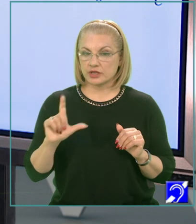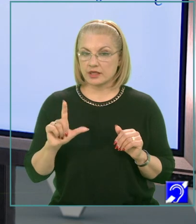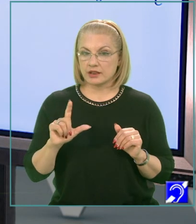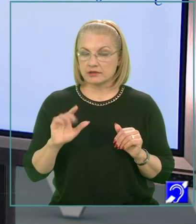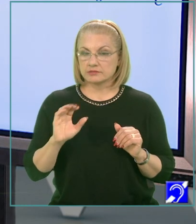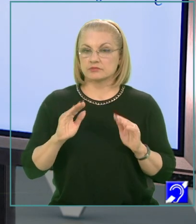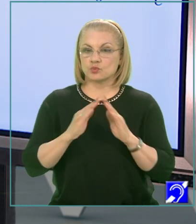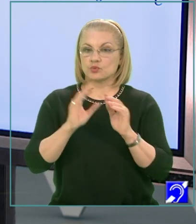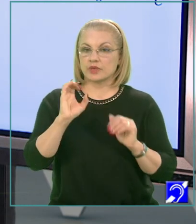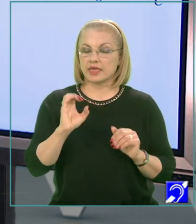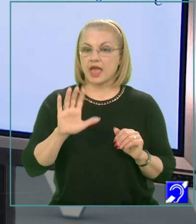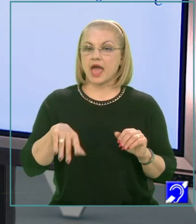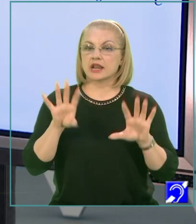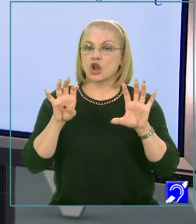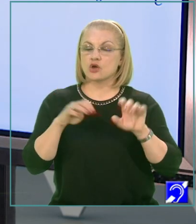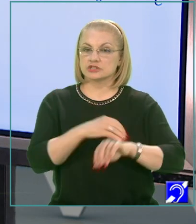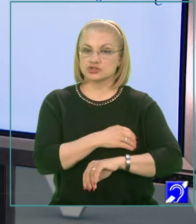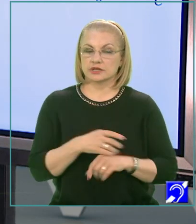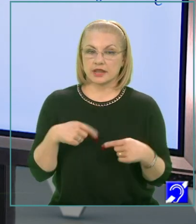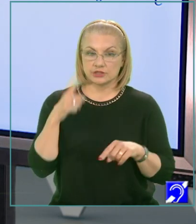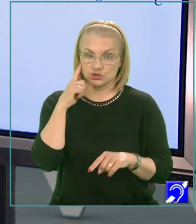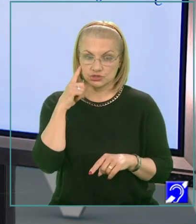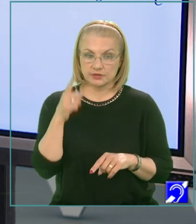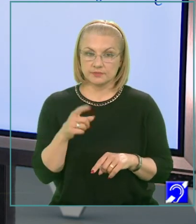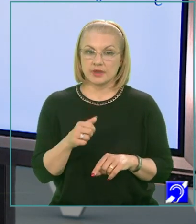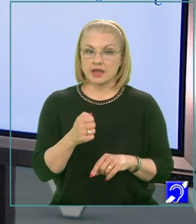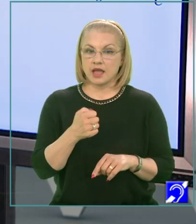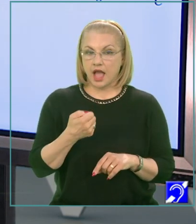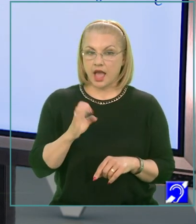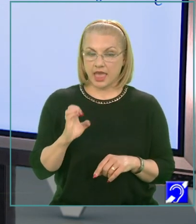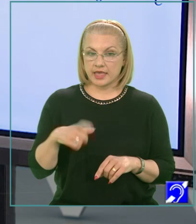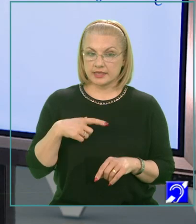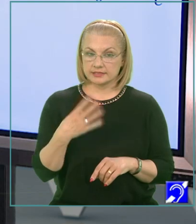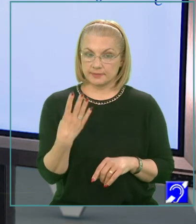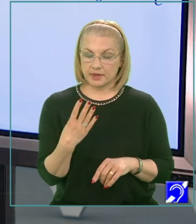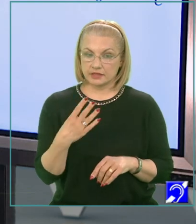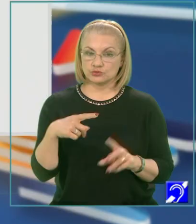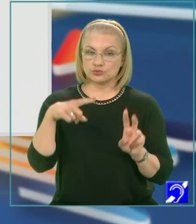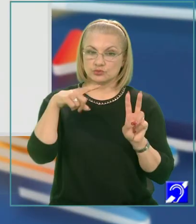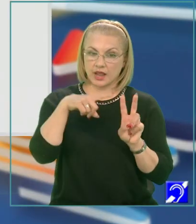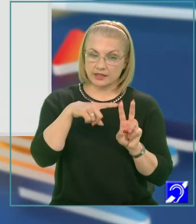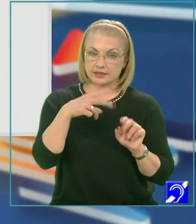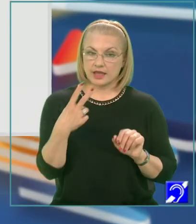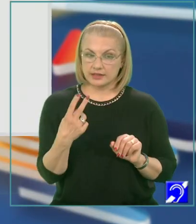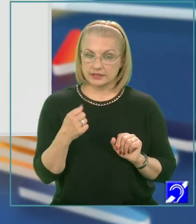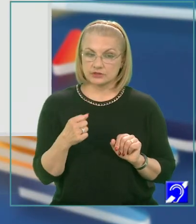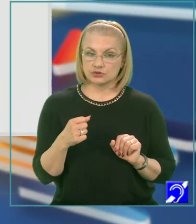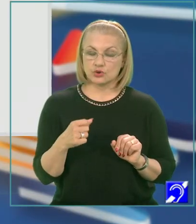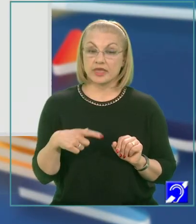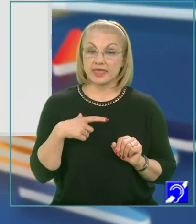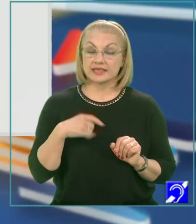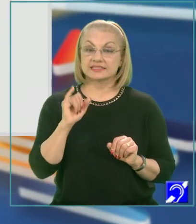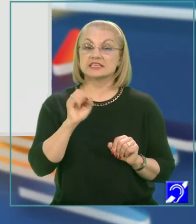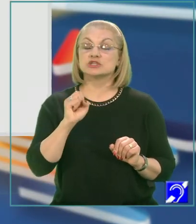90 de grade. Știm că AE este 4 radical din 2, fiind isoscel